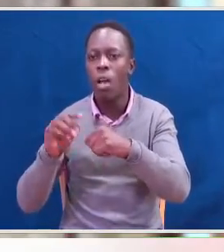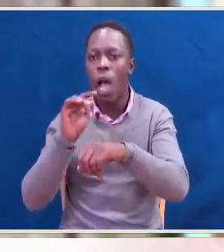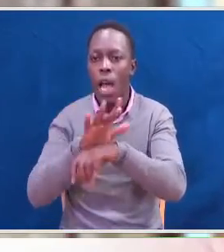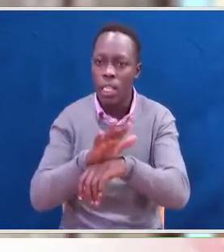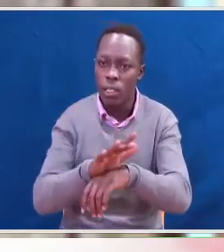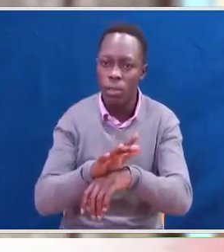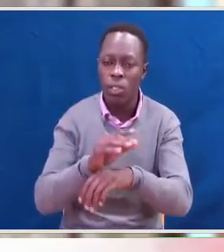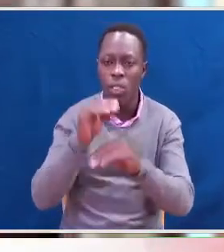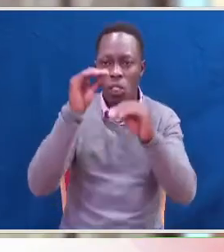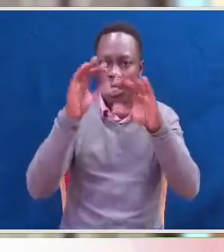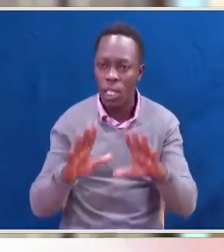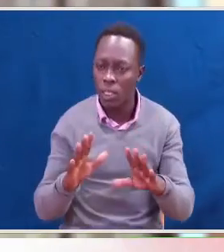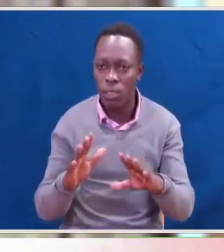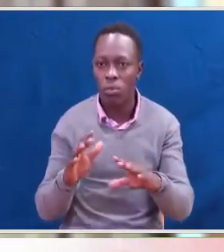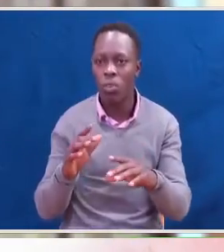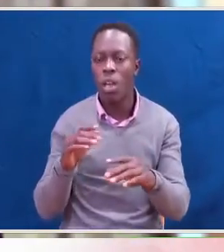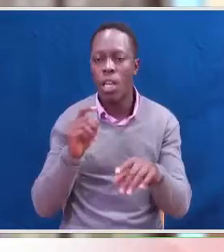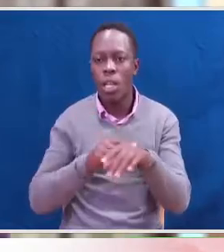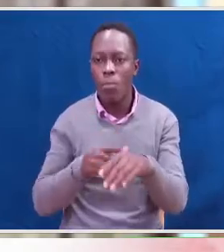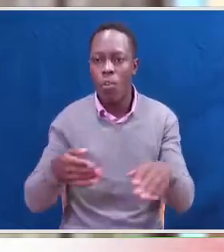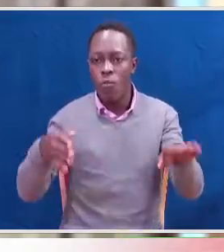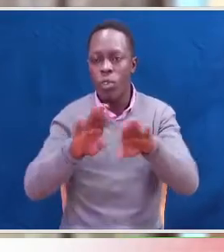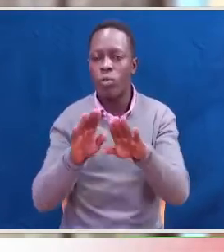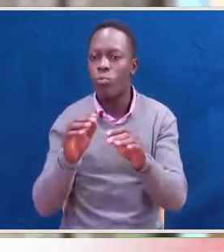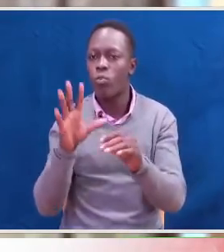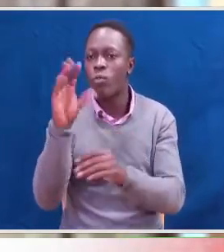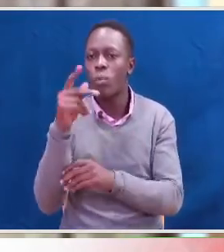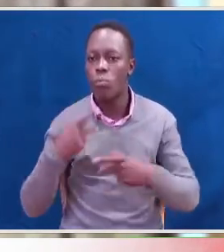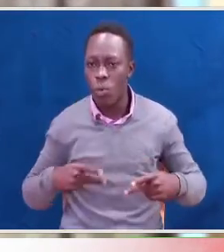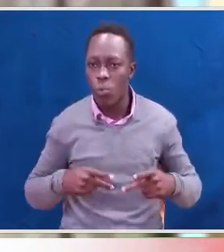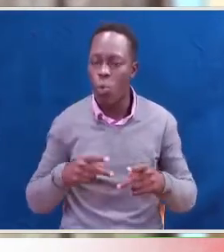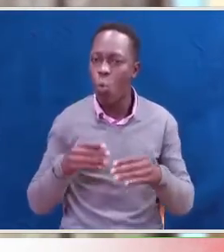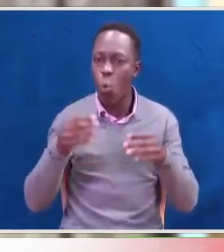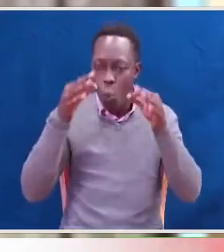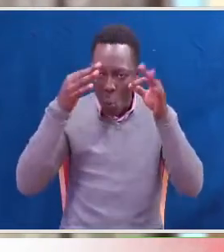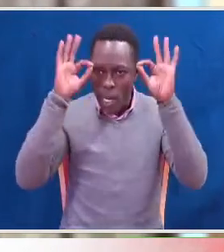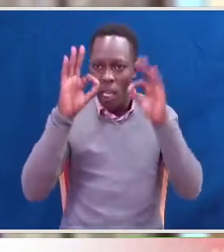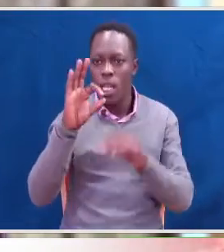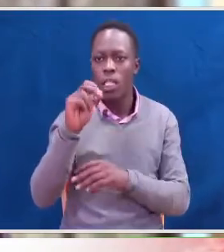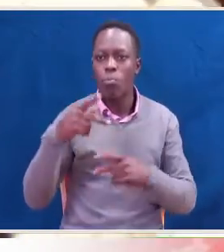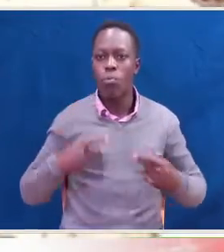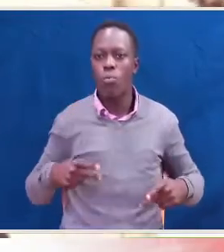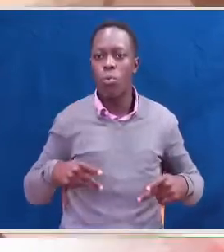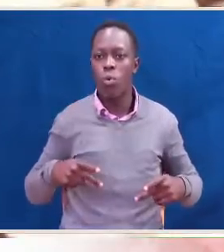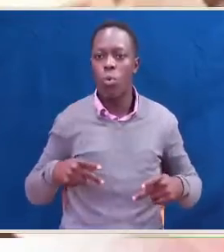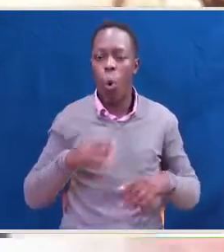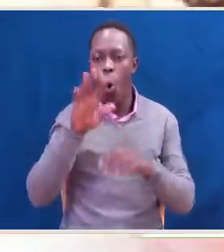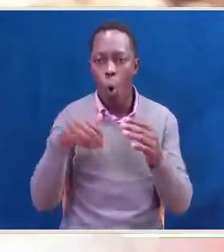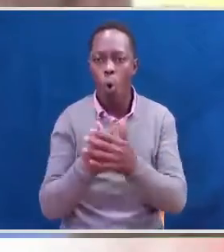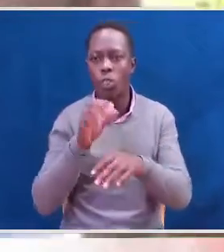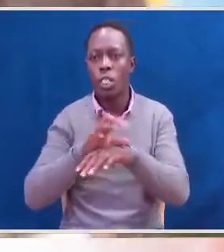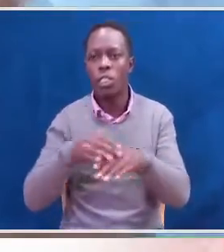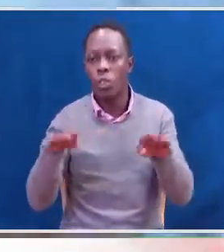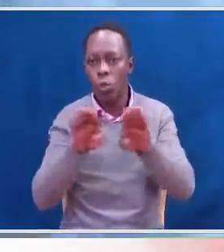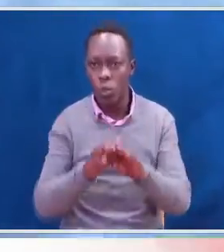please. Funerals, it's only 50 people now. Weddings, it has been reduced to 30 people. All the churches have been closed. Kaunti ya